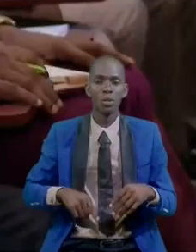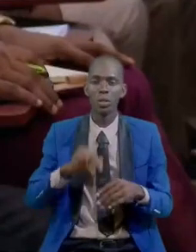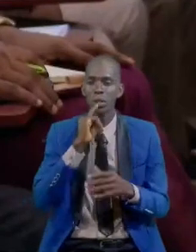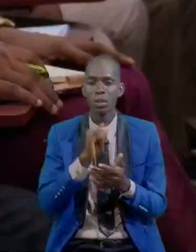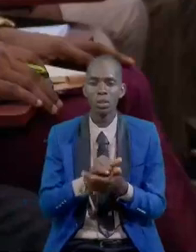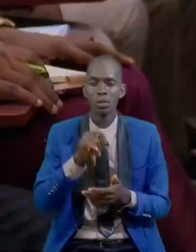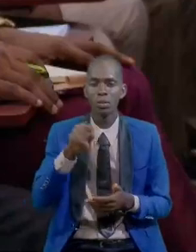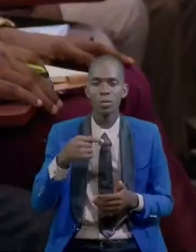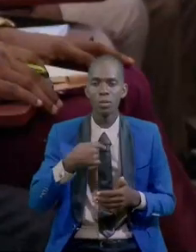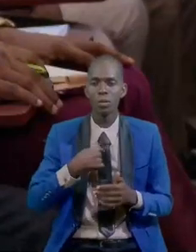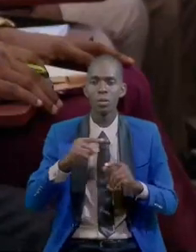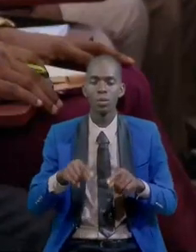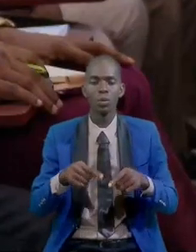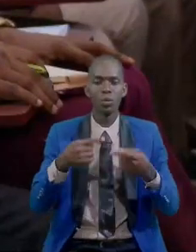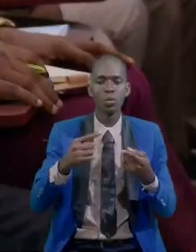le peuple